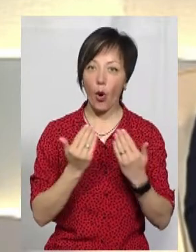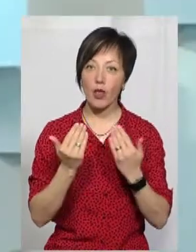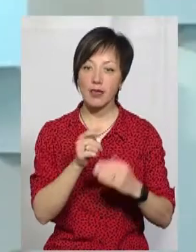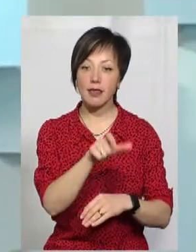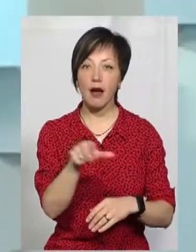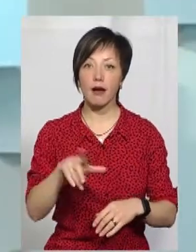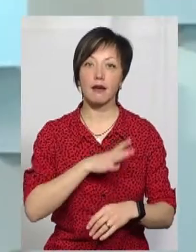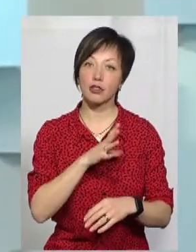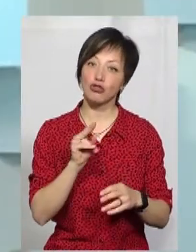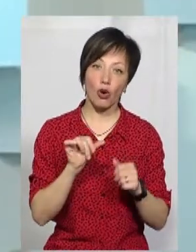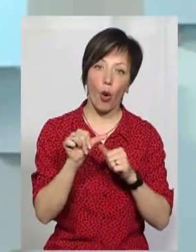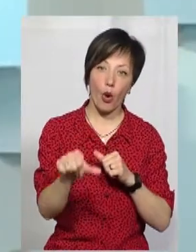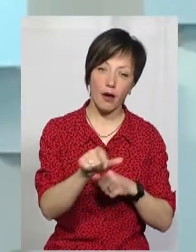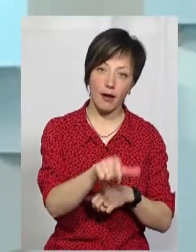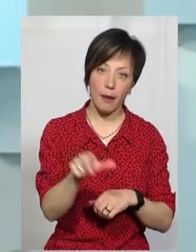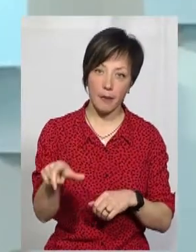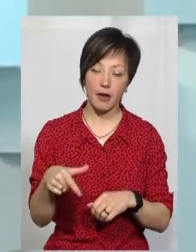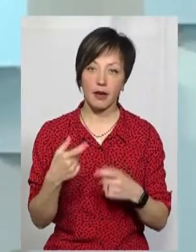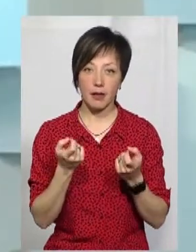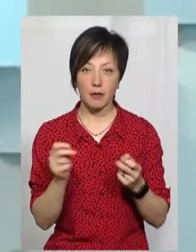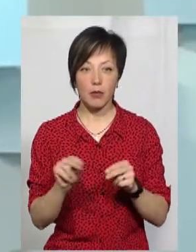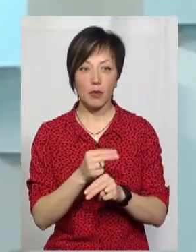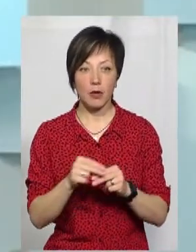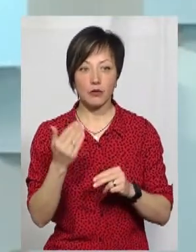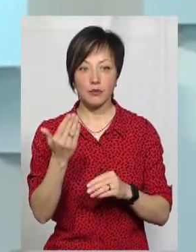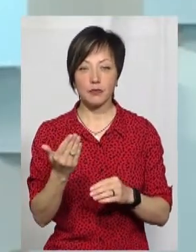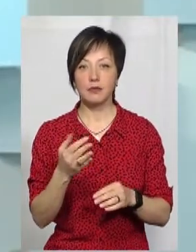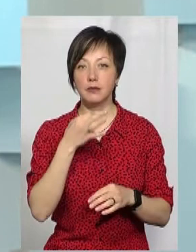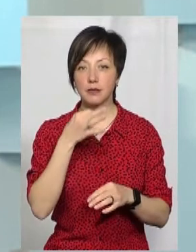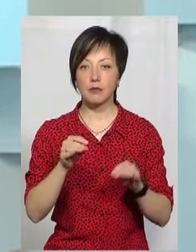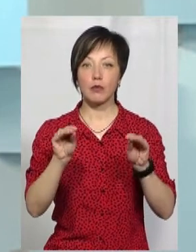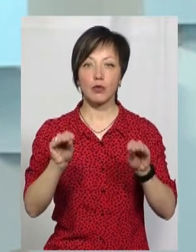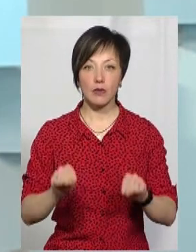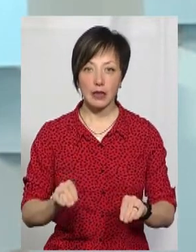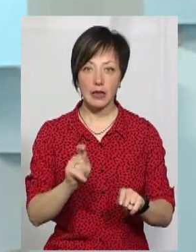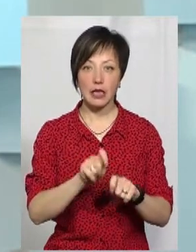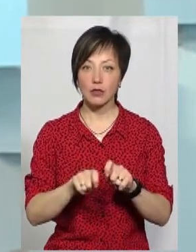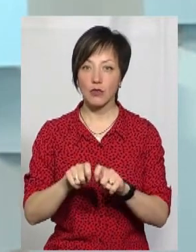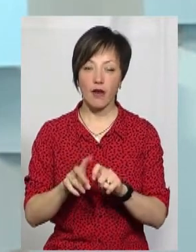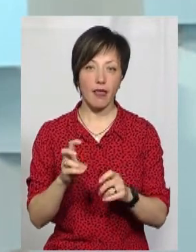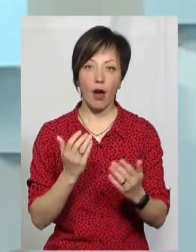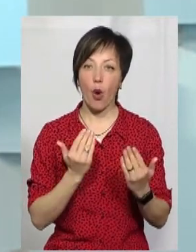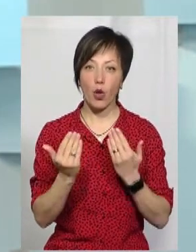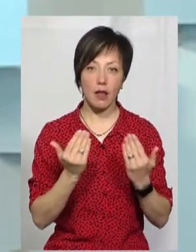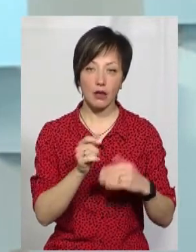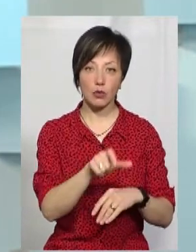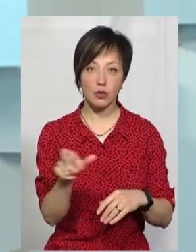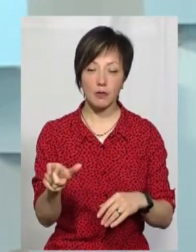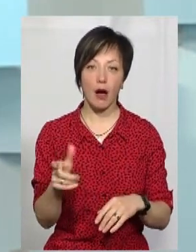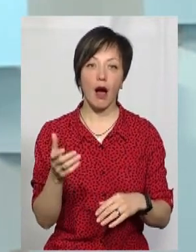окремих? Я трішечки поправлю те, що ви сказали. За протоколом дійсно передбачено тестування не контактних осіб, а тих